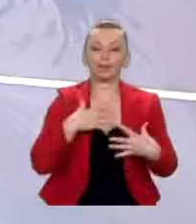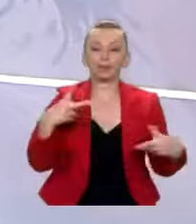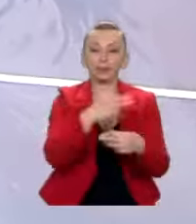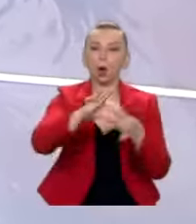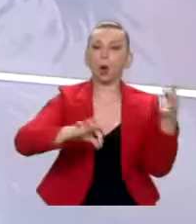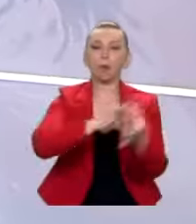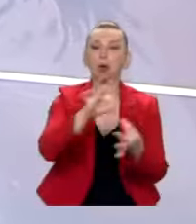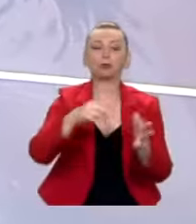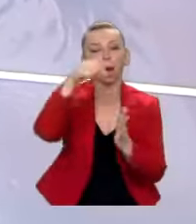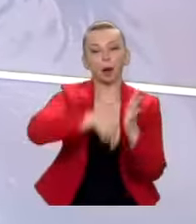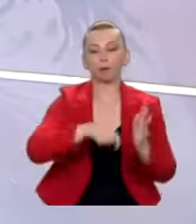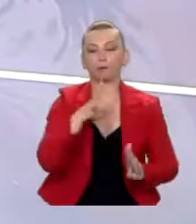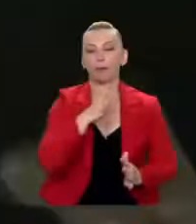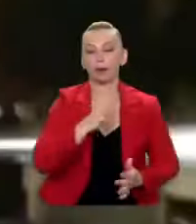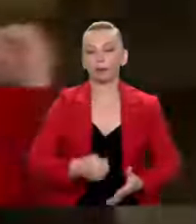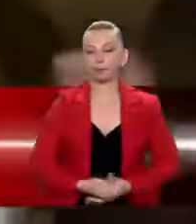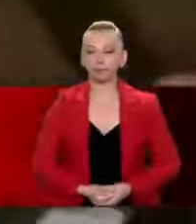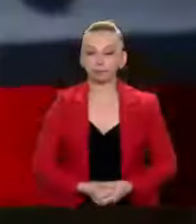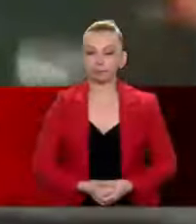kesen operasyonun ayrıntıları.